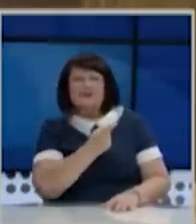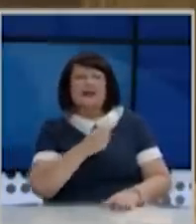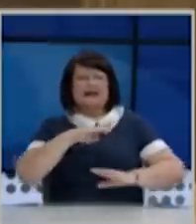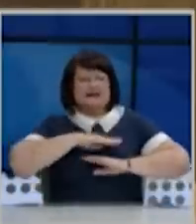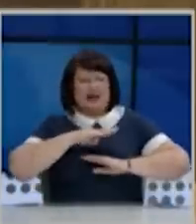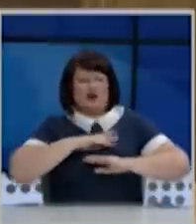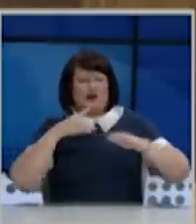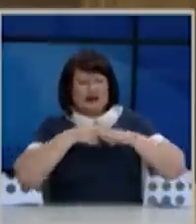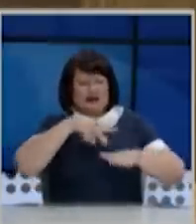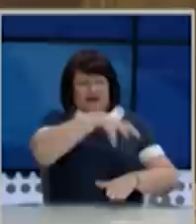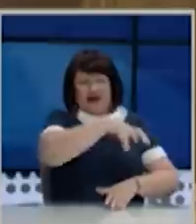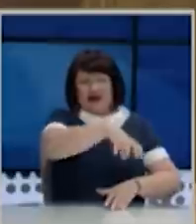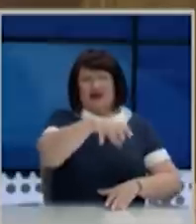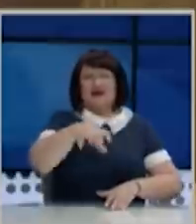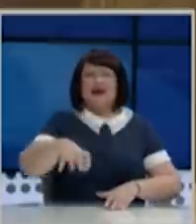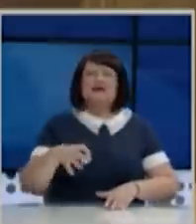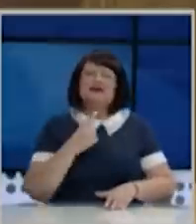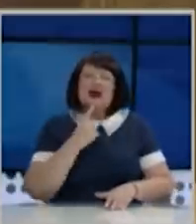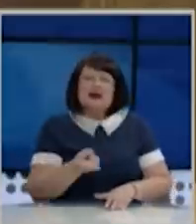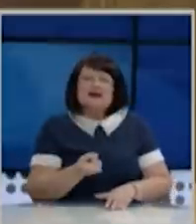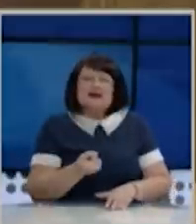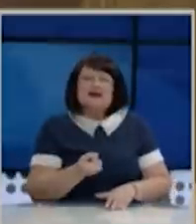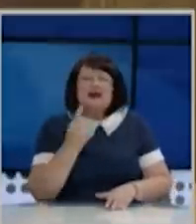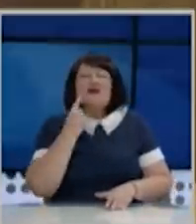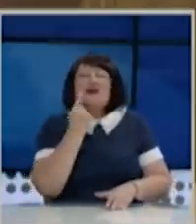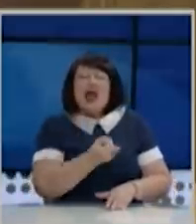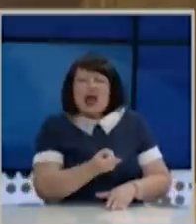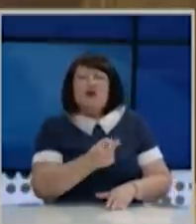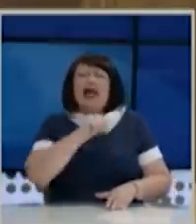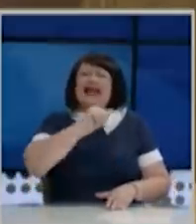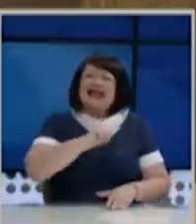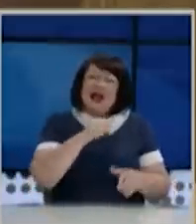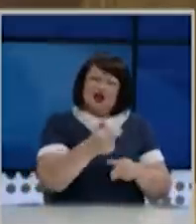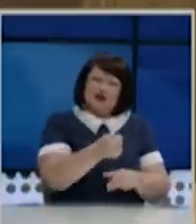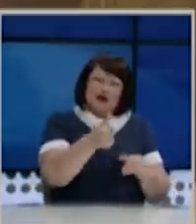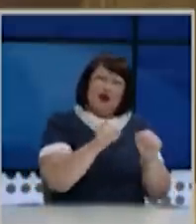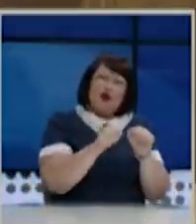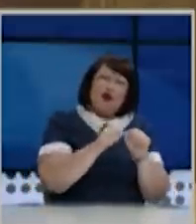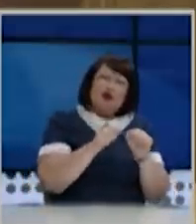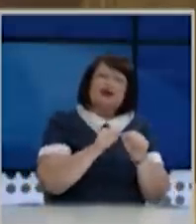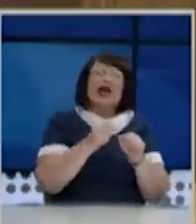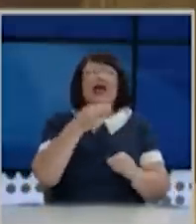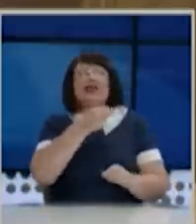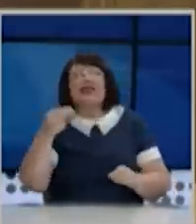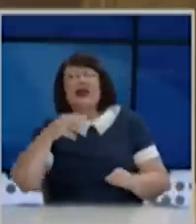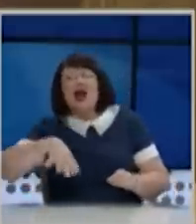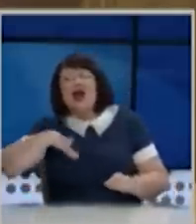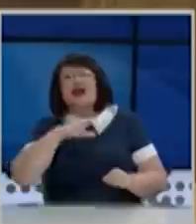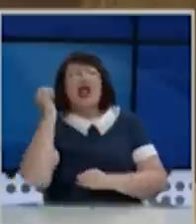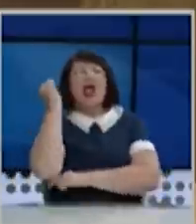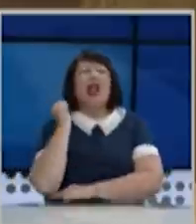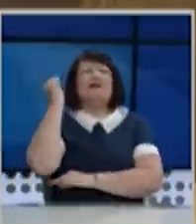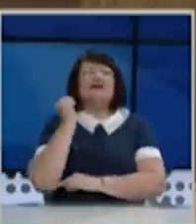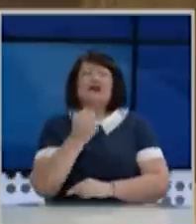στρατιωτικής σημασίας, όπως το Στεφανοβίκιο, η Αγχίαλος, οι Αβάντες της Θράκης, η Ελευσίνα.